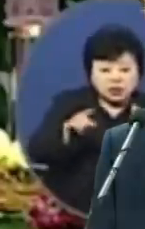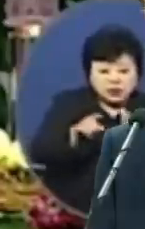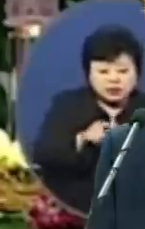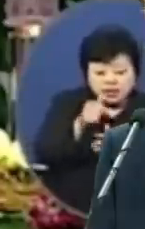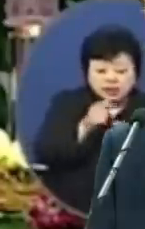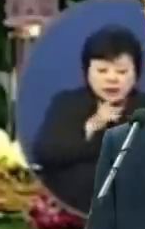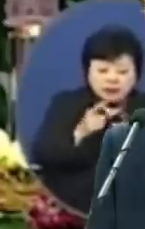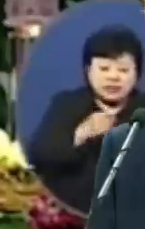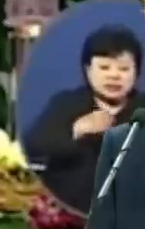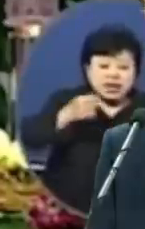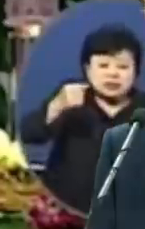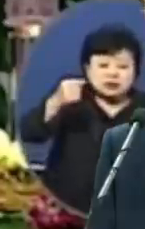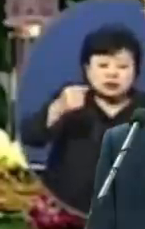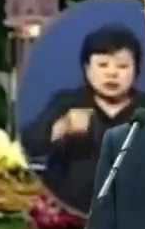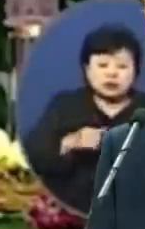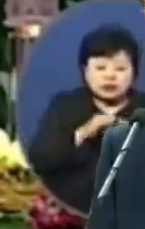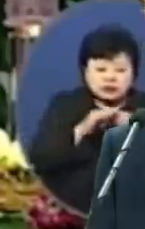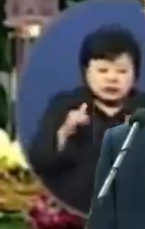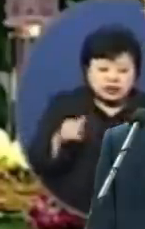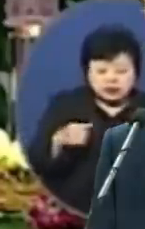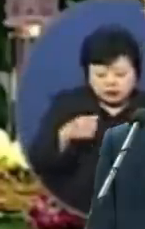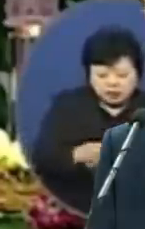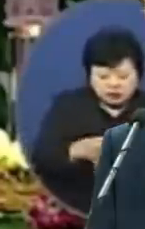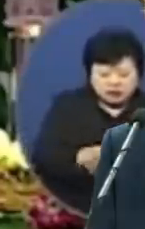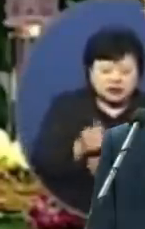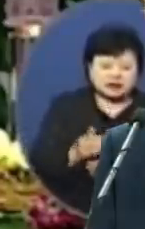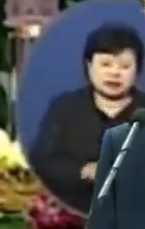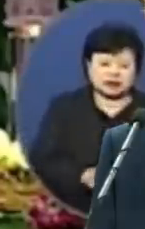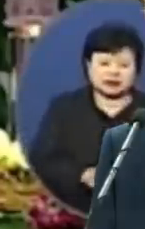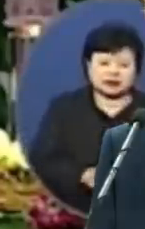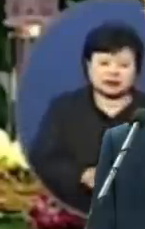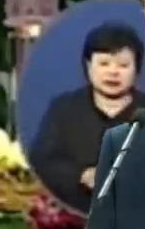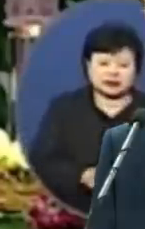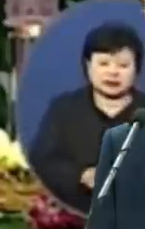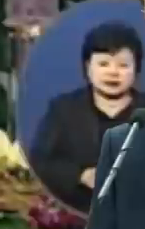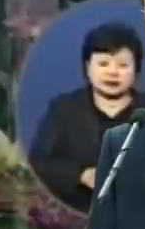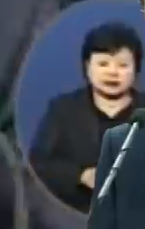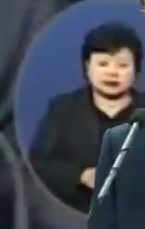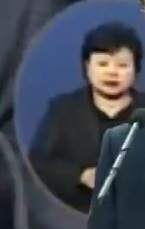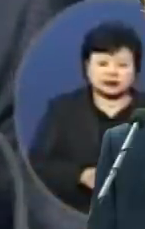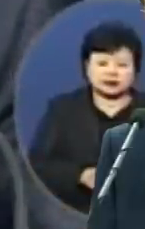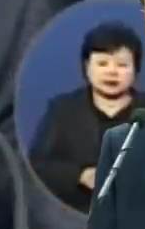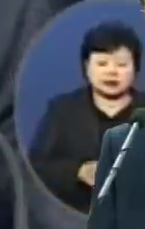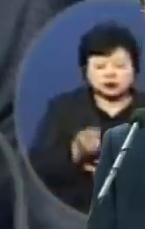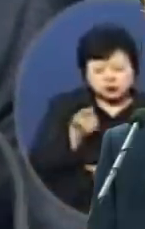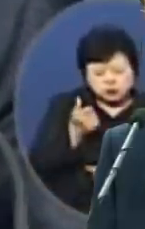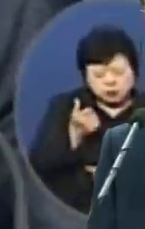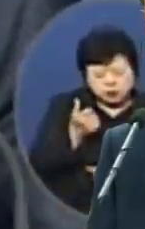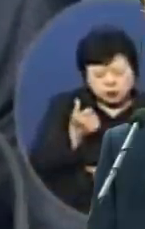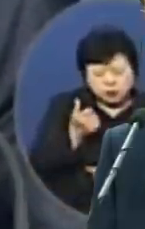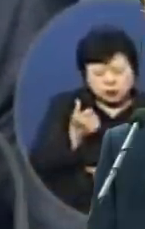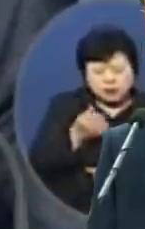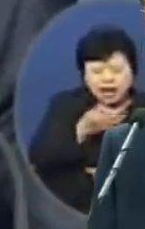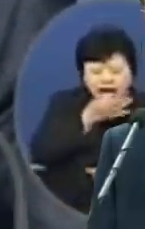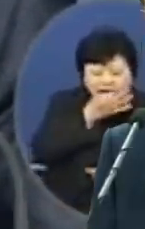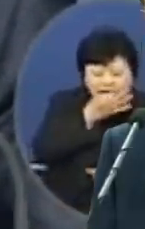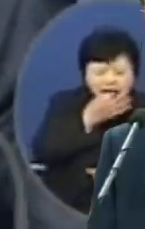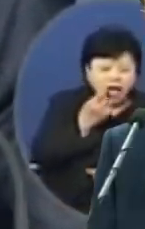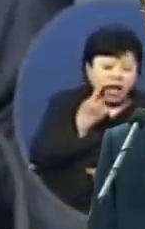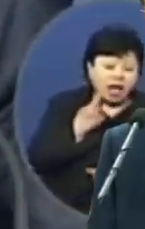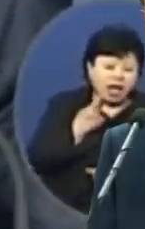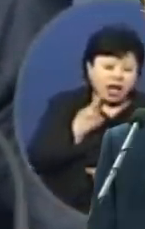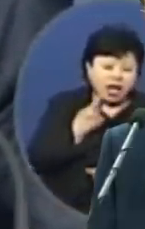하나님의 말씀을 가지고 우리 인생을 결정해야 되는 것입니다. 지극히 적은 욕심과